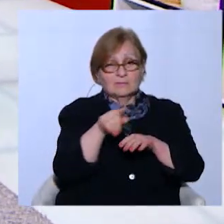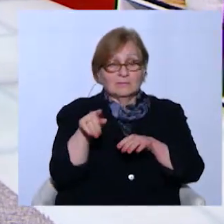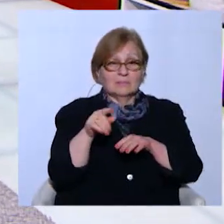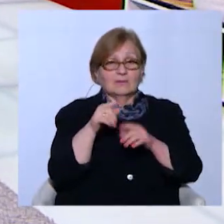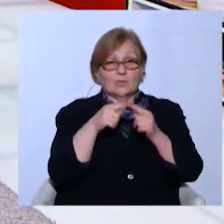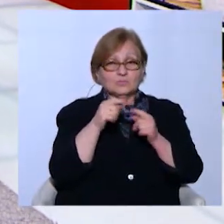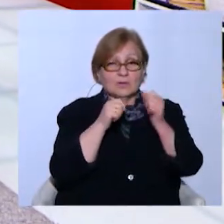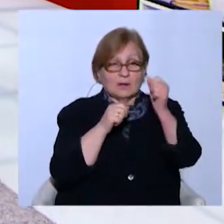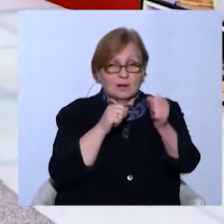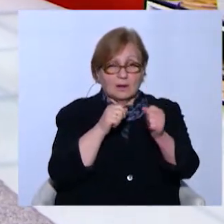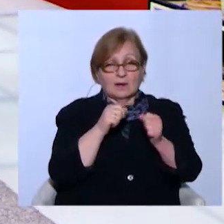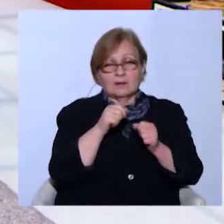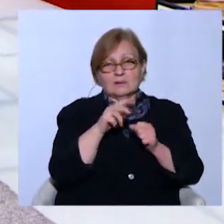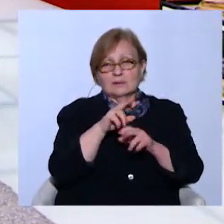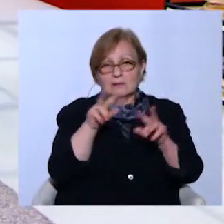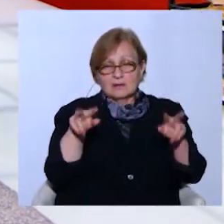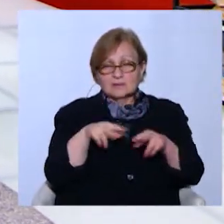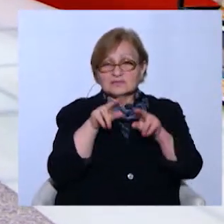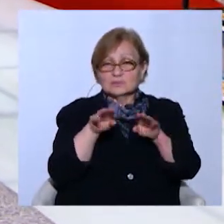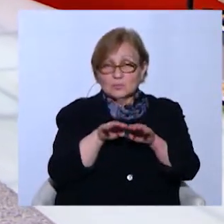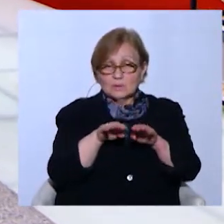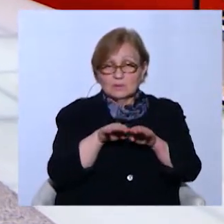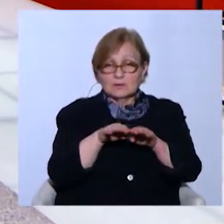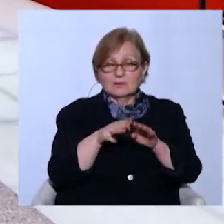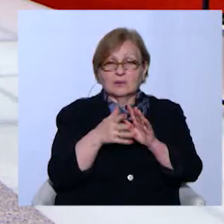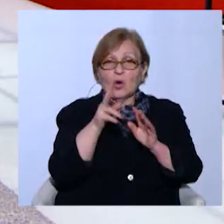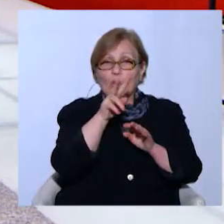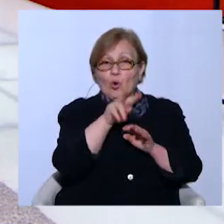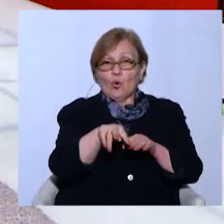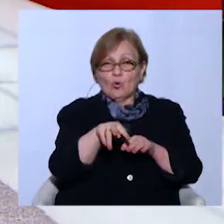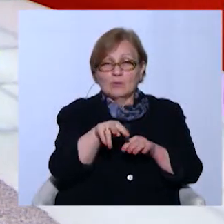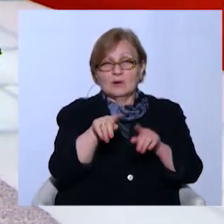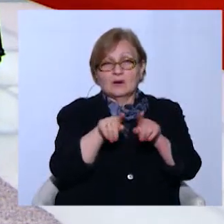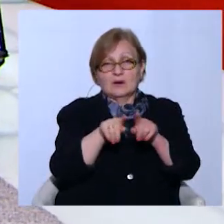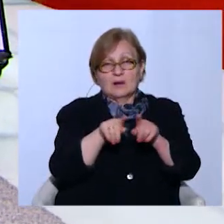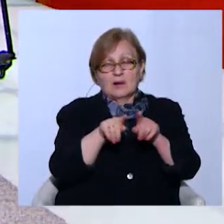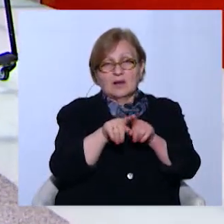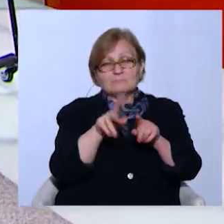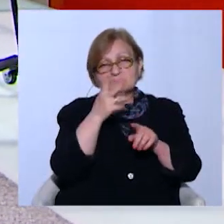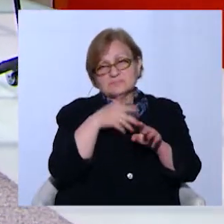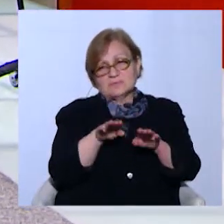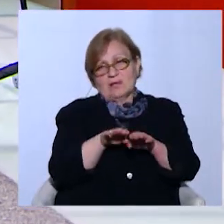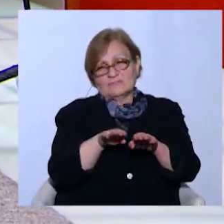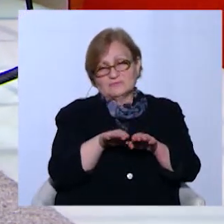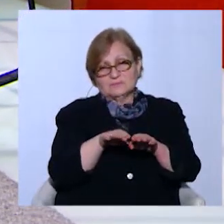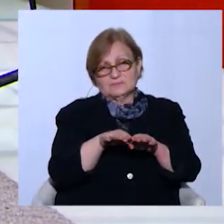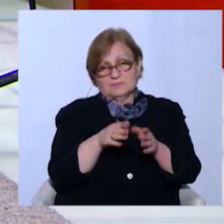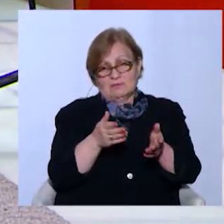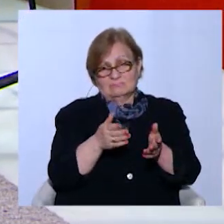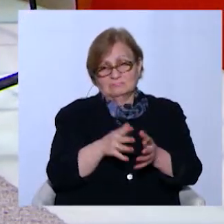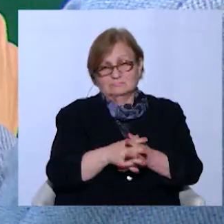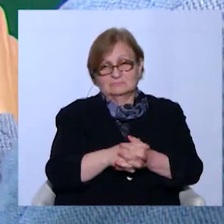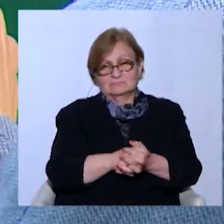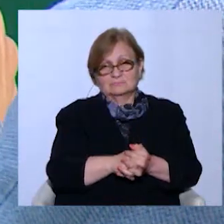და კუთხე DCB ერთმანეთის ტოლია. ესე იგი ეს ორი სამკუთხედი არის ერთმანეთის მსგავსი. აი მოდით აქ ესე გავაკეთებ, აი